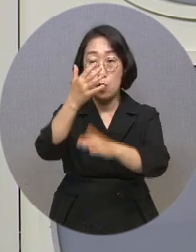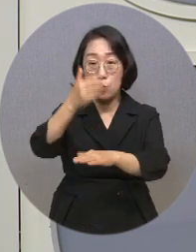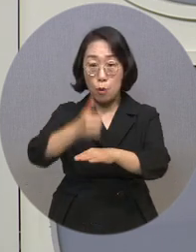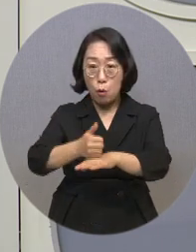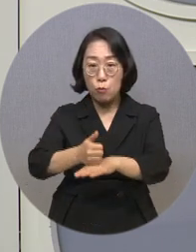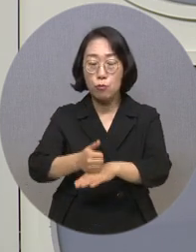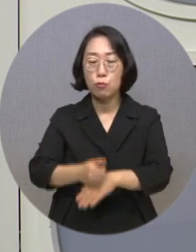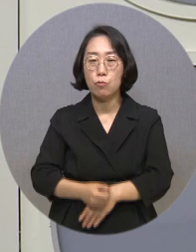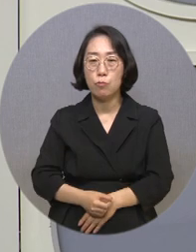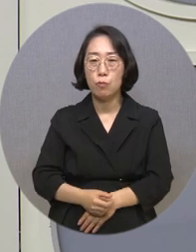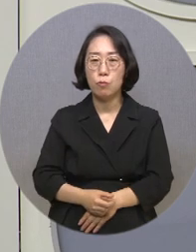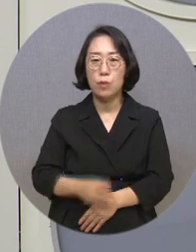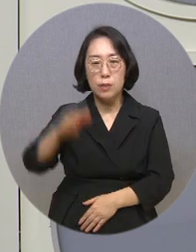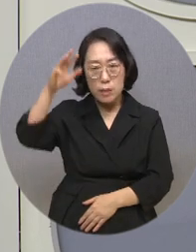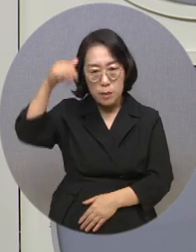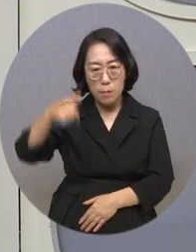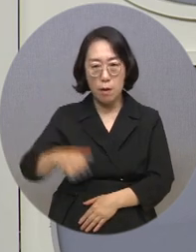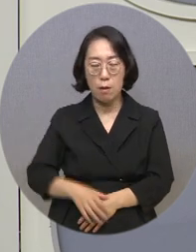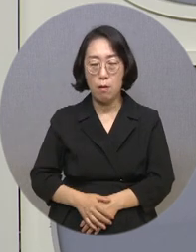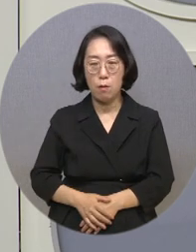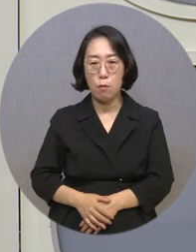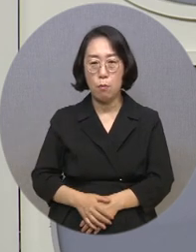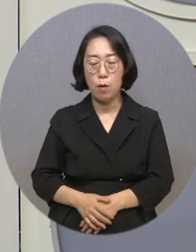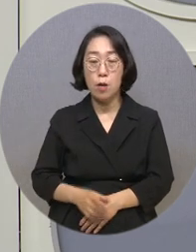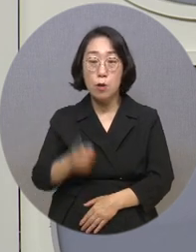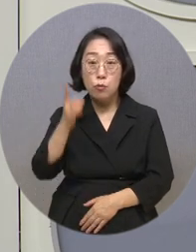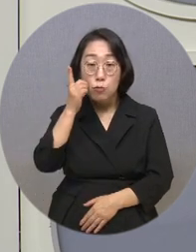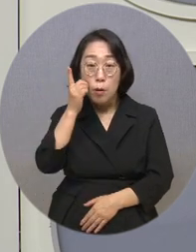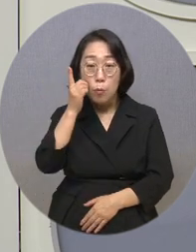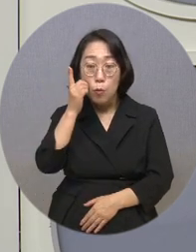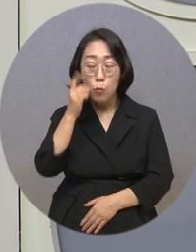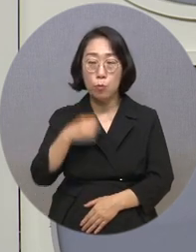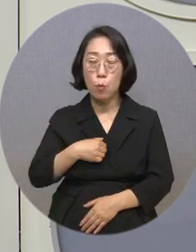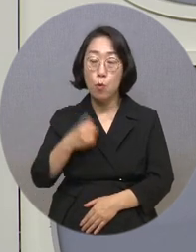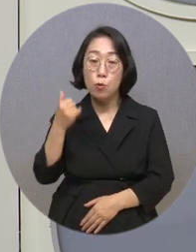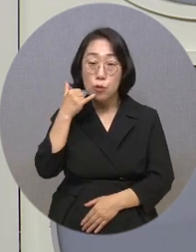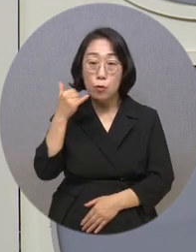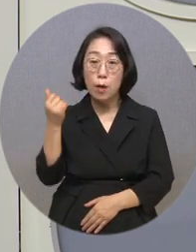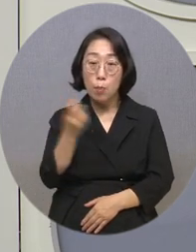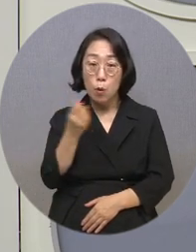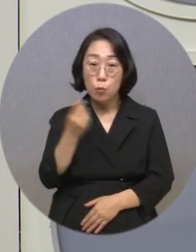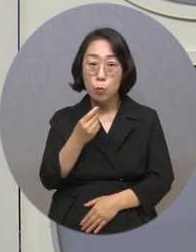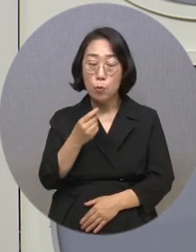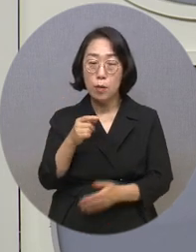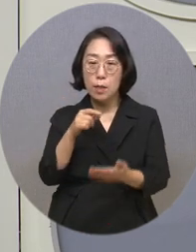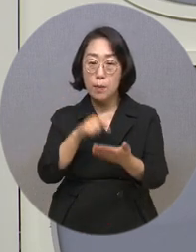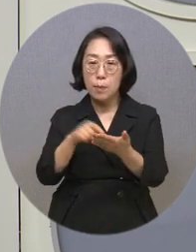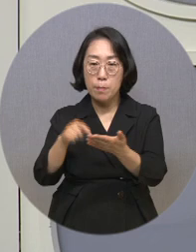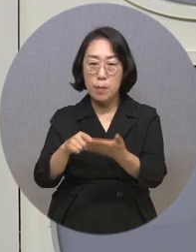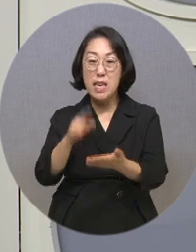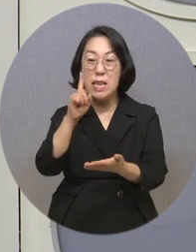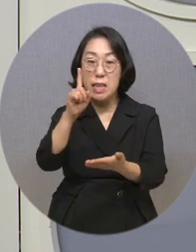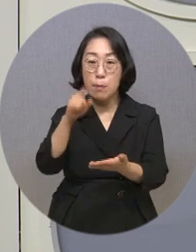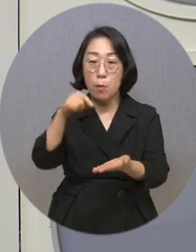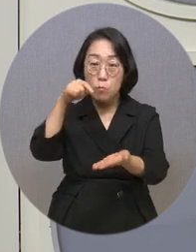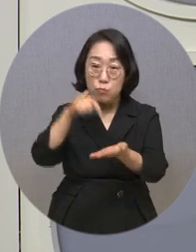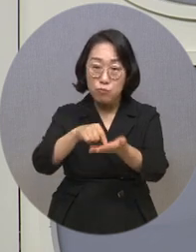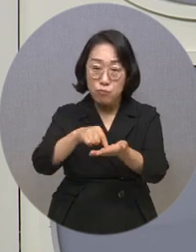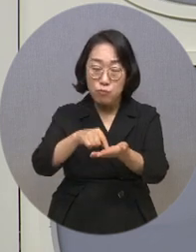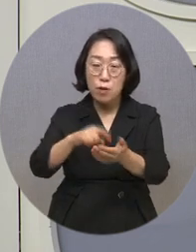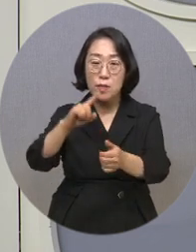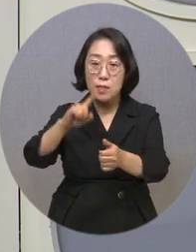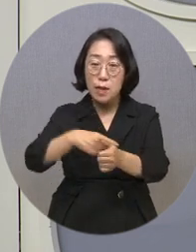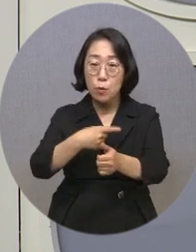안 쓰잖아요. 그렇지. 전화번호 못 외우죠? 저도 이제 아들 전화번호도 못 외웠고 1번 누르면 이제 아들 전화번호가 그렇지.